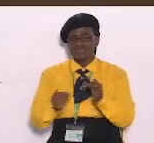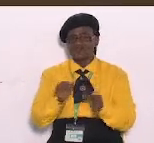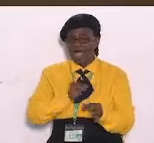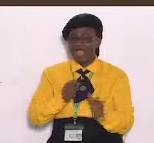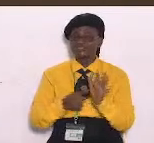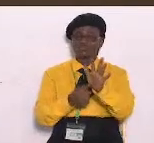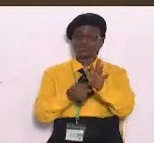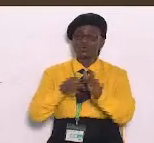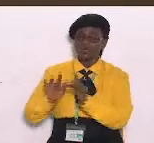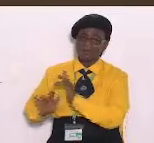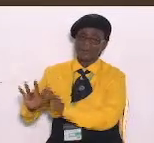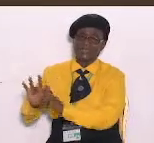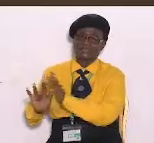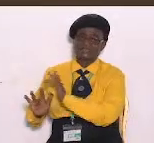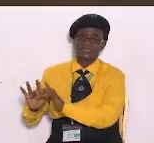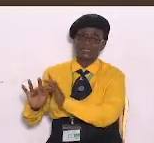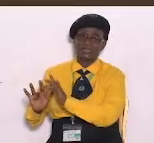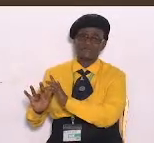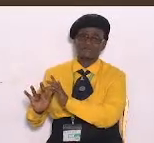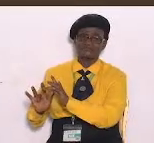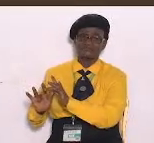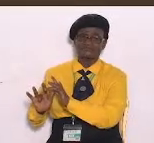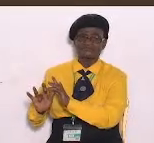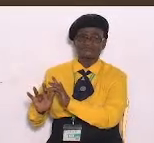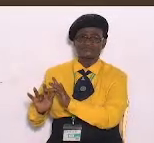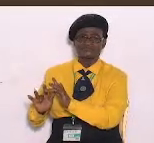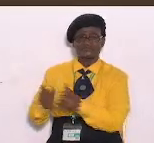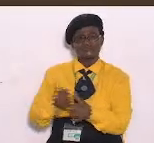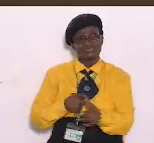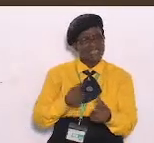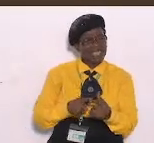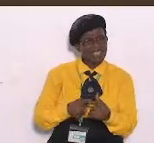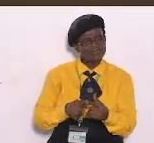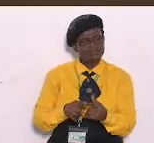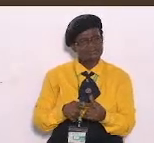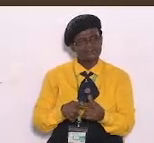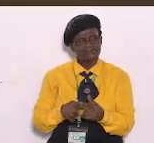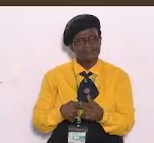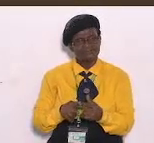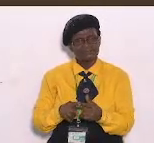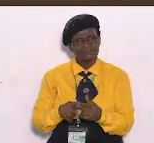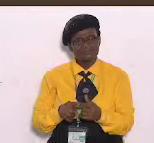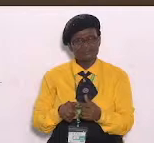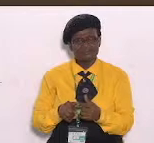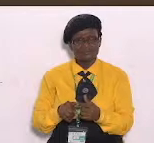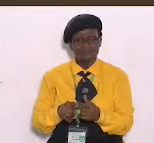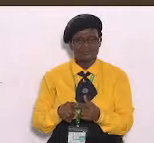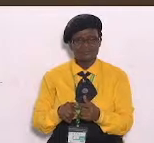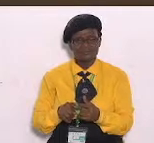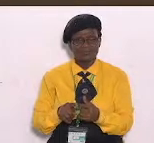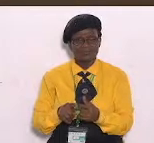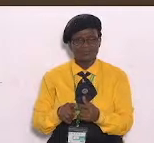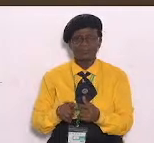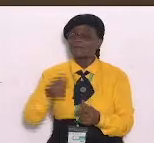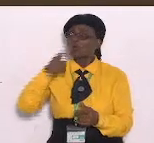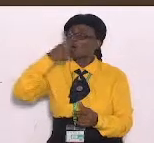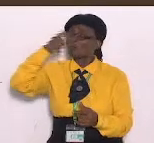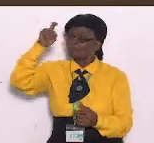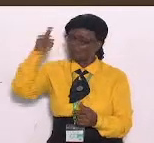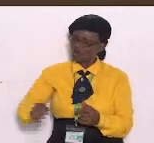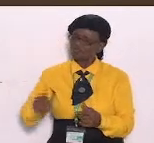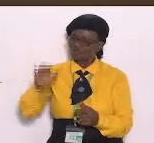miséricorde donc cela veut dire que si je montre la miséricorde à quelquun maintenant